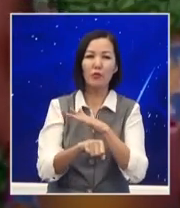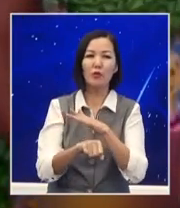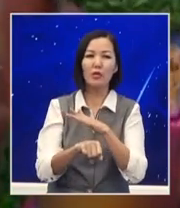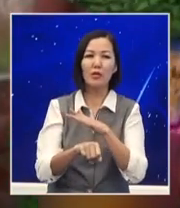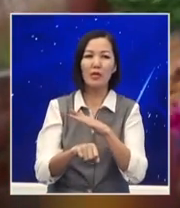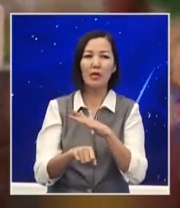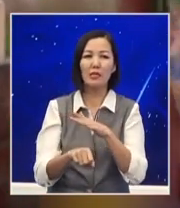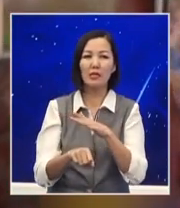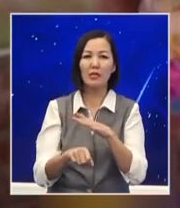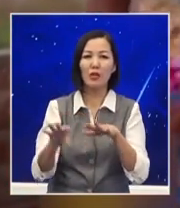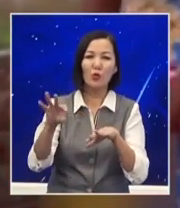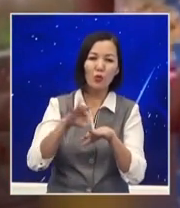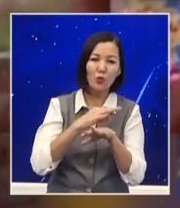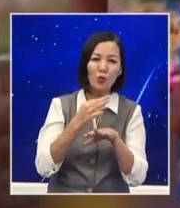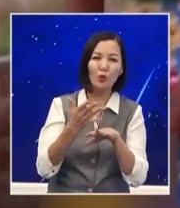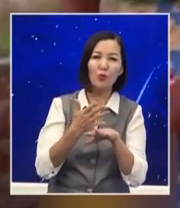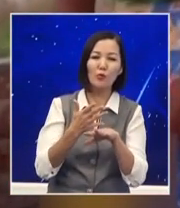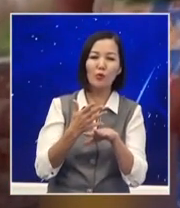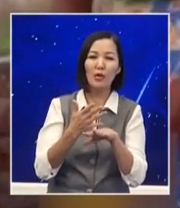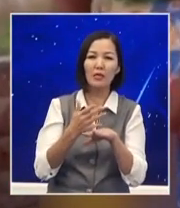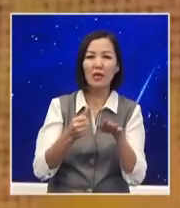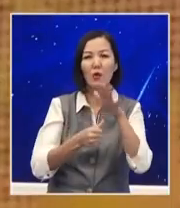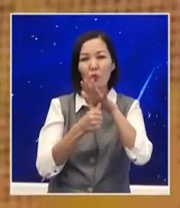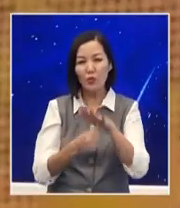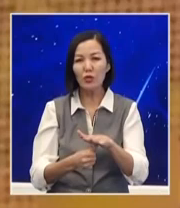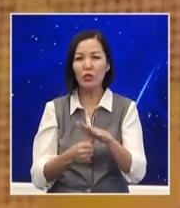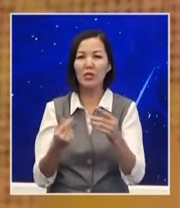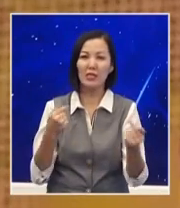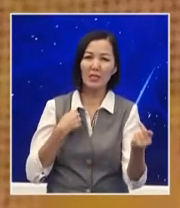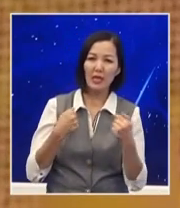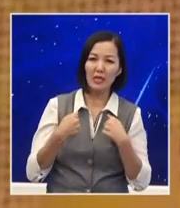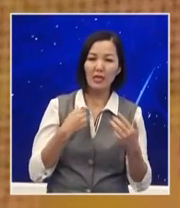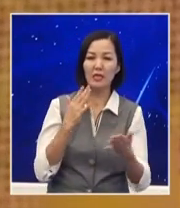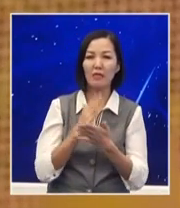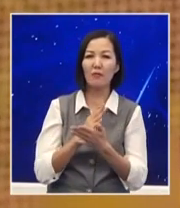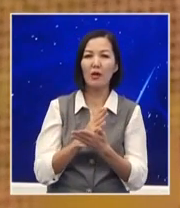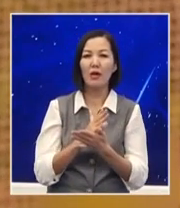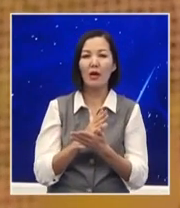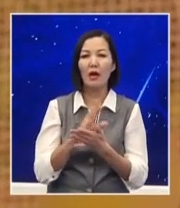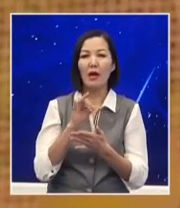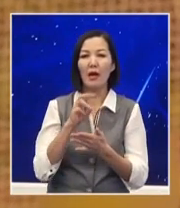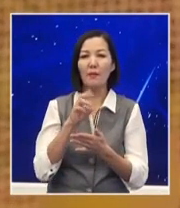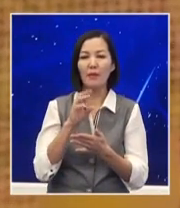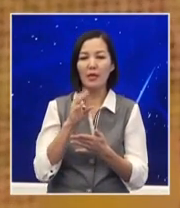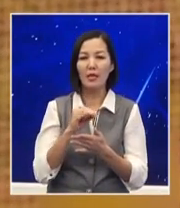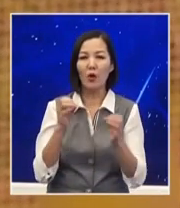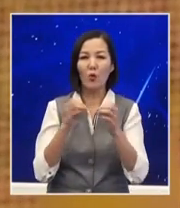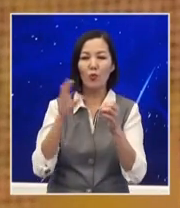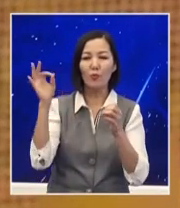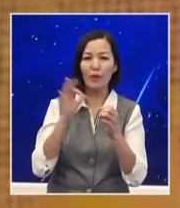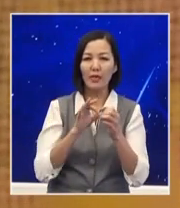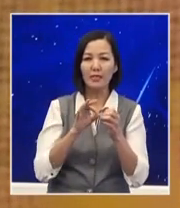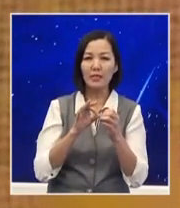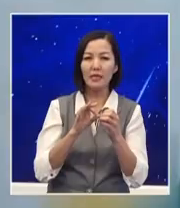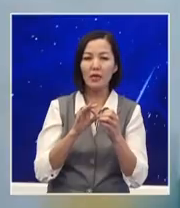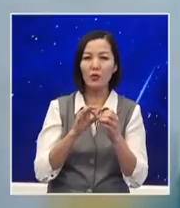мен мәжбүрлі некеге тұруды қамтиды. Аталмыш антирейтингте солтүстік Корея алдыңғы орында. Онда халықтың 10% мемлекет әсерінен